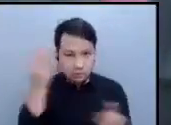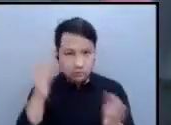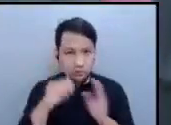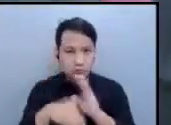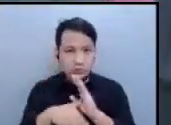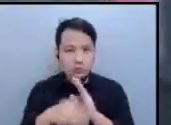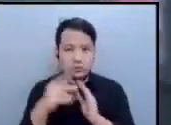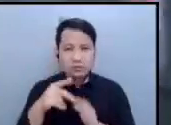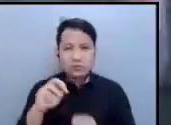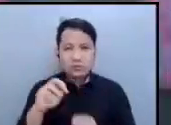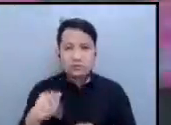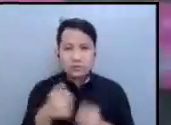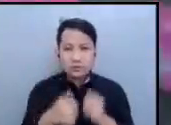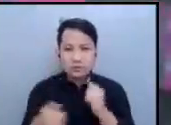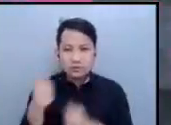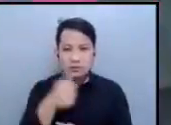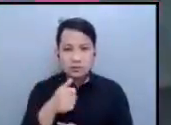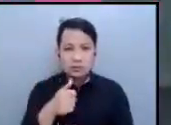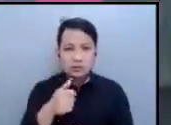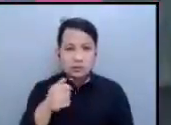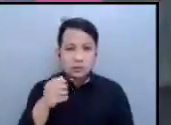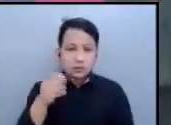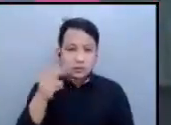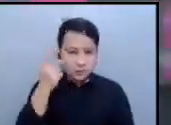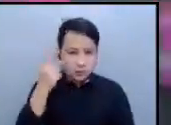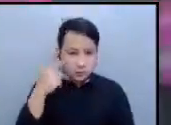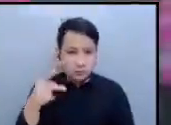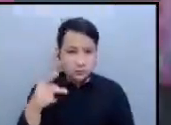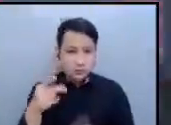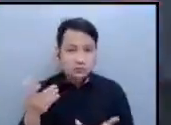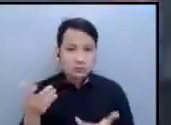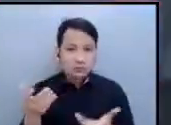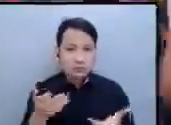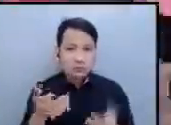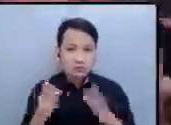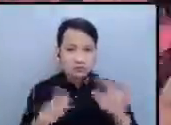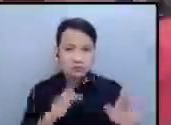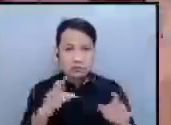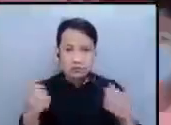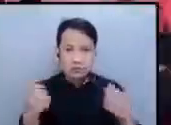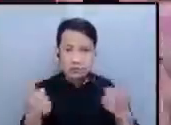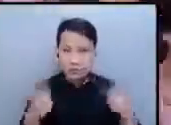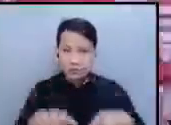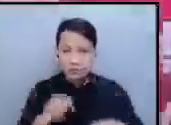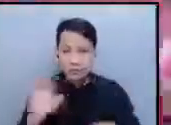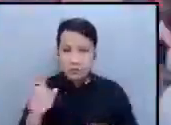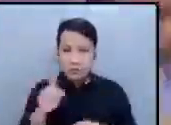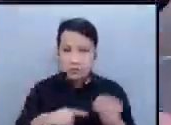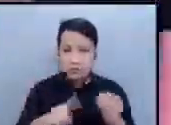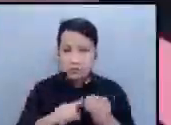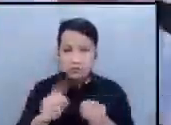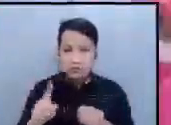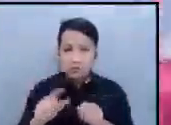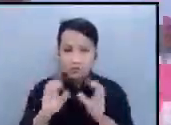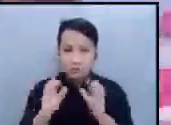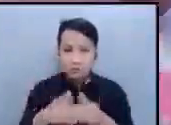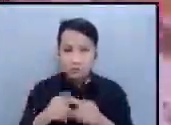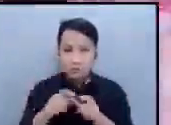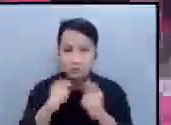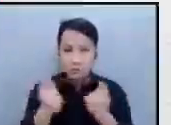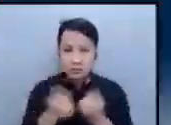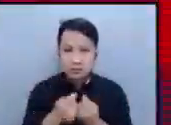PNP si Senator Francis Kiko Pangilinan dahil sa mga umano'y marahas na insidente laban sa mga tropa o Team Robredo